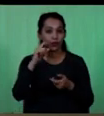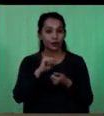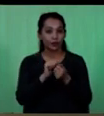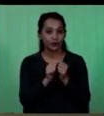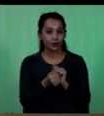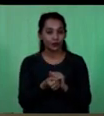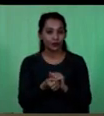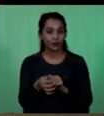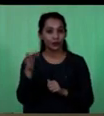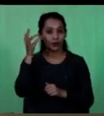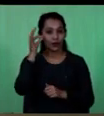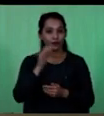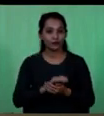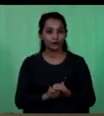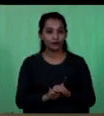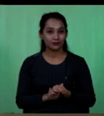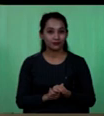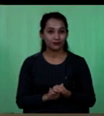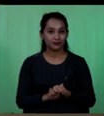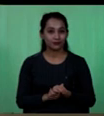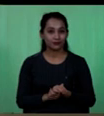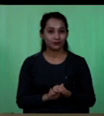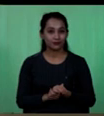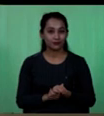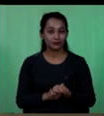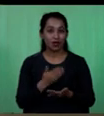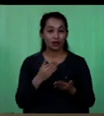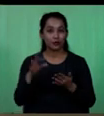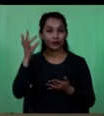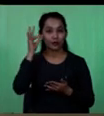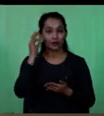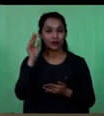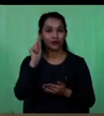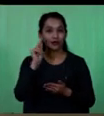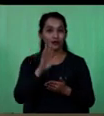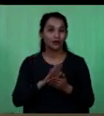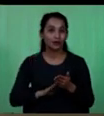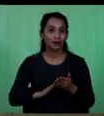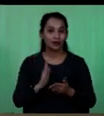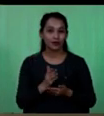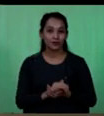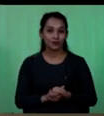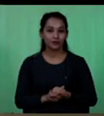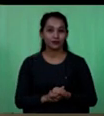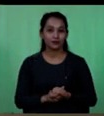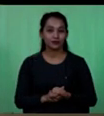oldik. Yodingizga tushgan bo'lsa, darsimizni davom ettiramiz.